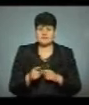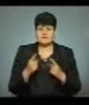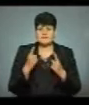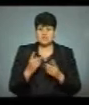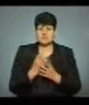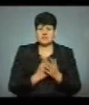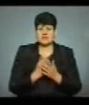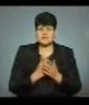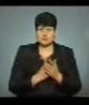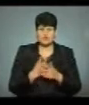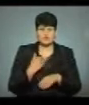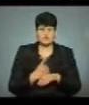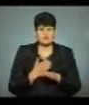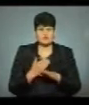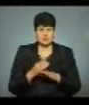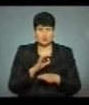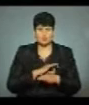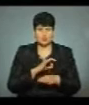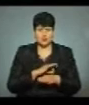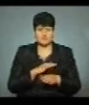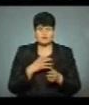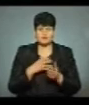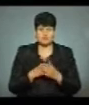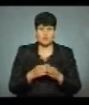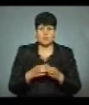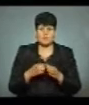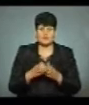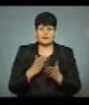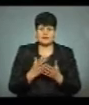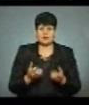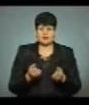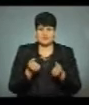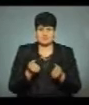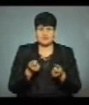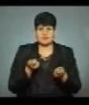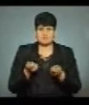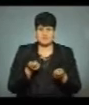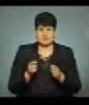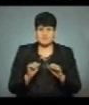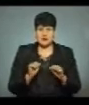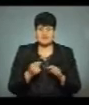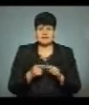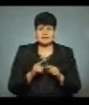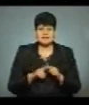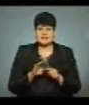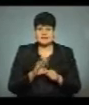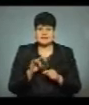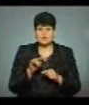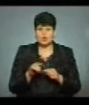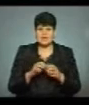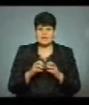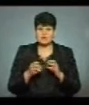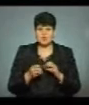величезний ресурс, основна частина доходів власних доходів громади йде саме на утримання адмінапарату. Тобто це зовсім не той